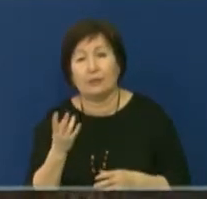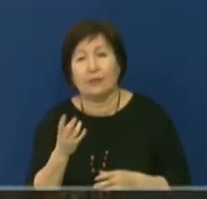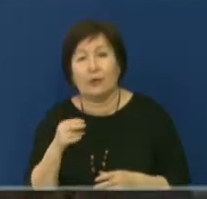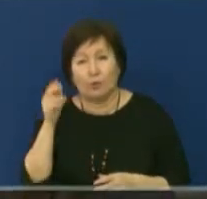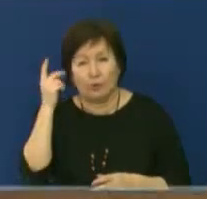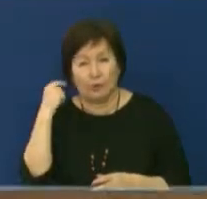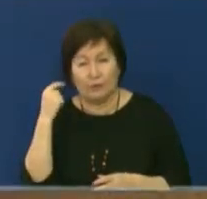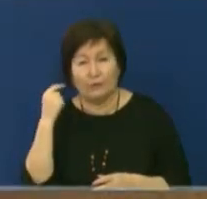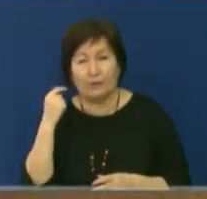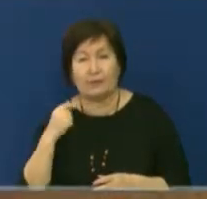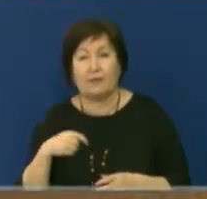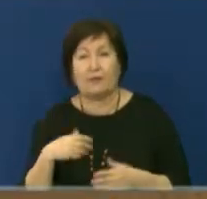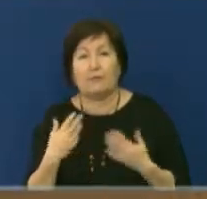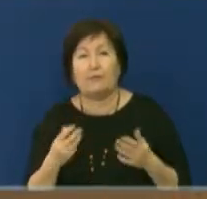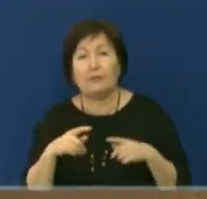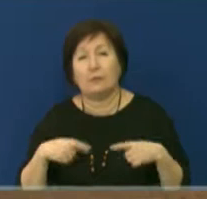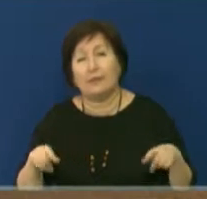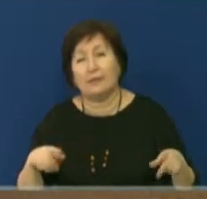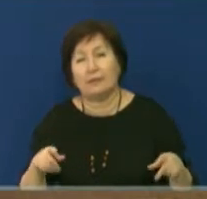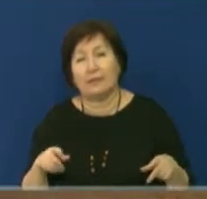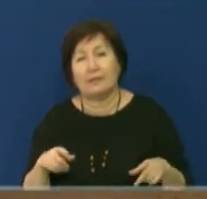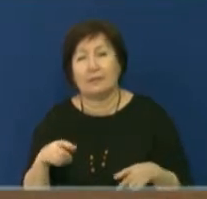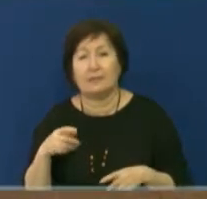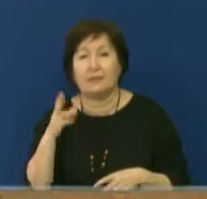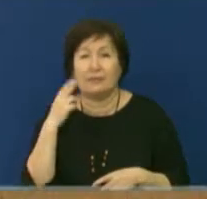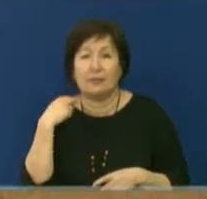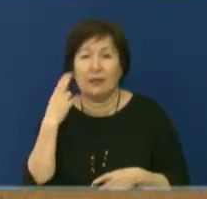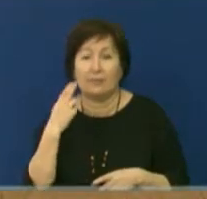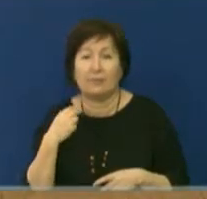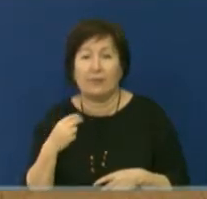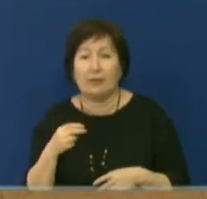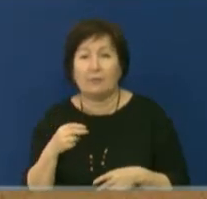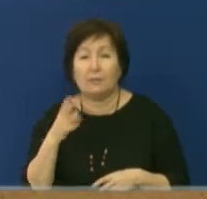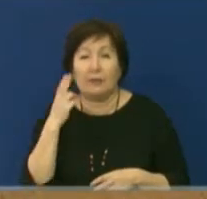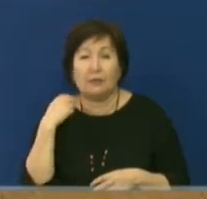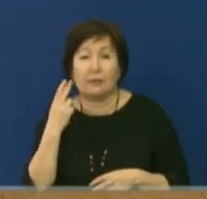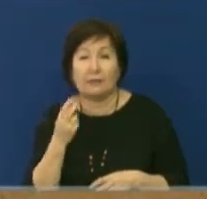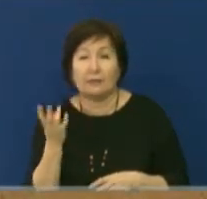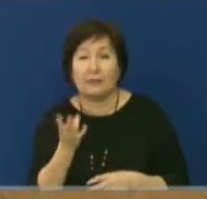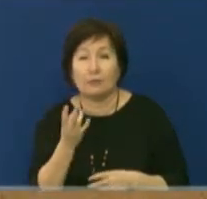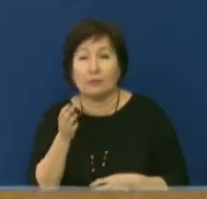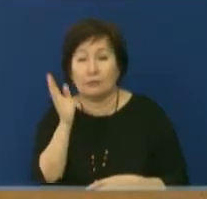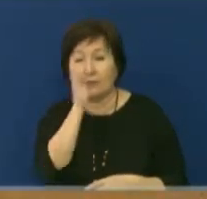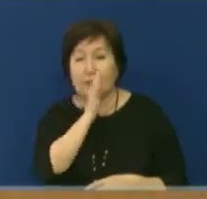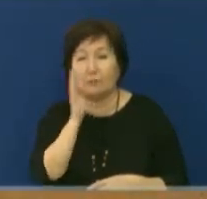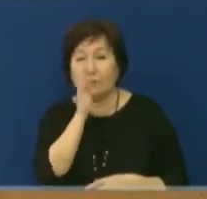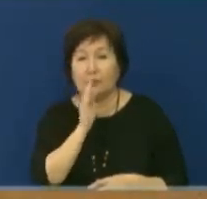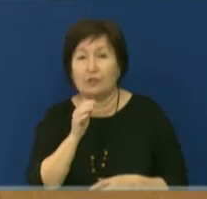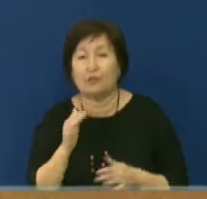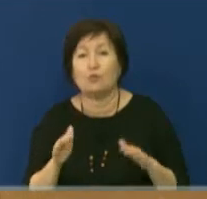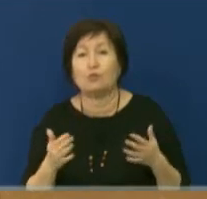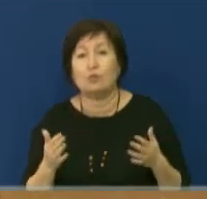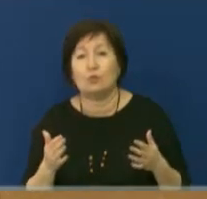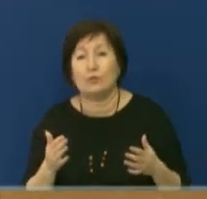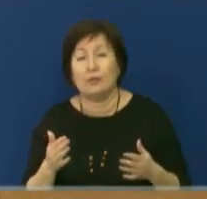объекта и оформлять их в разных цветах. Также при покраске должны учитываться климатические условия города Семей, элементы настенного